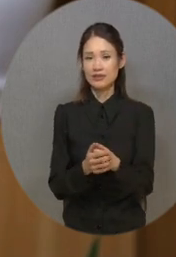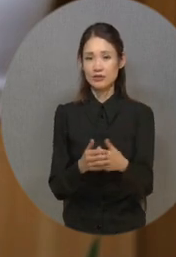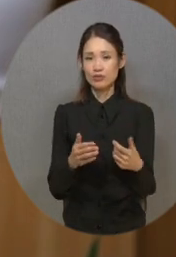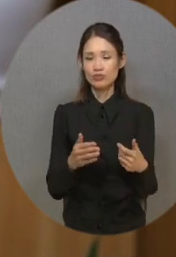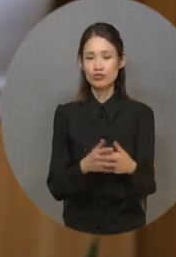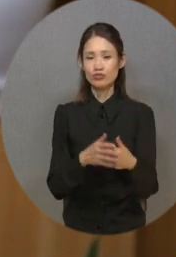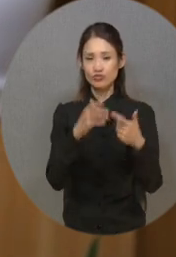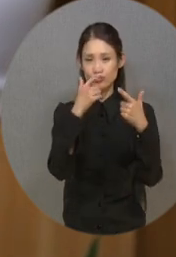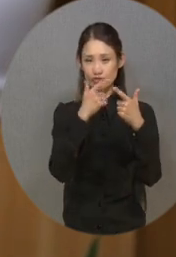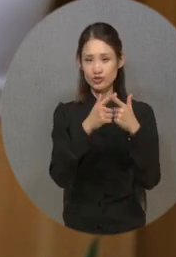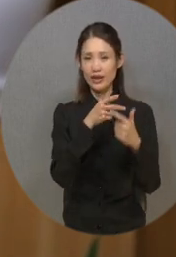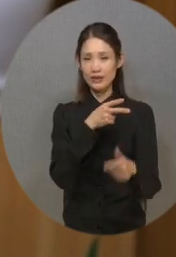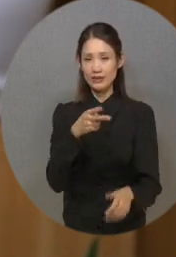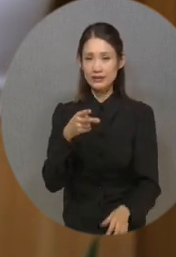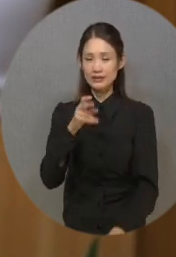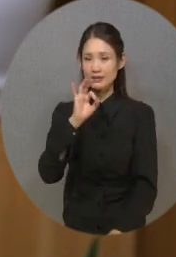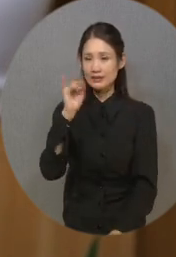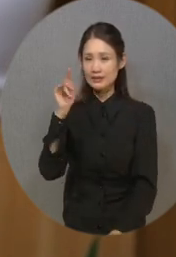겁니다.